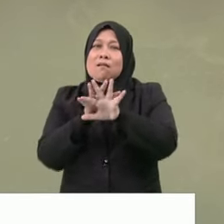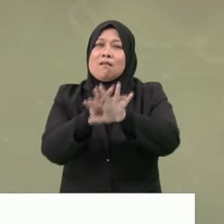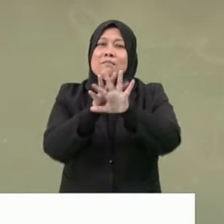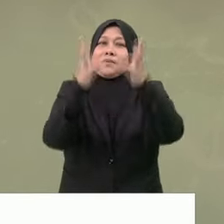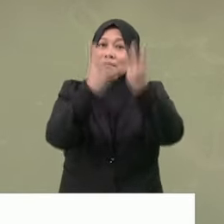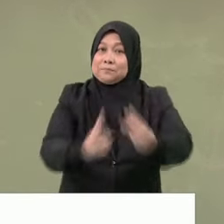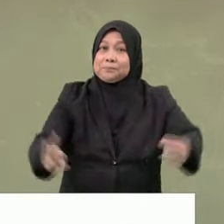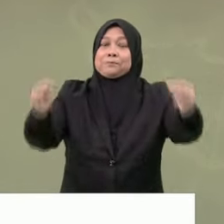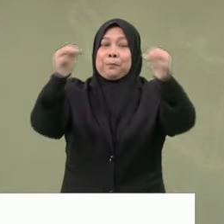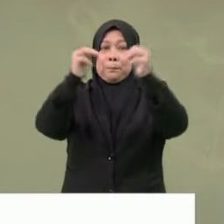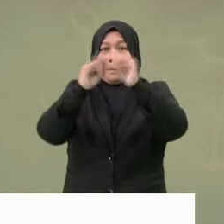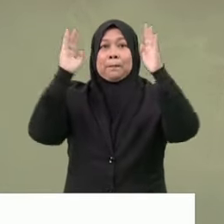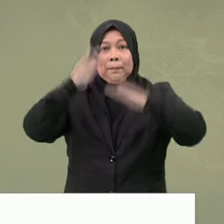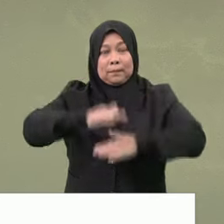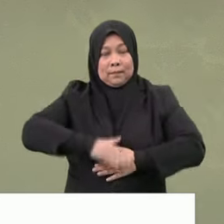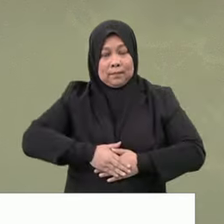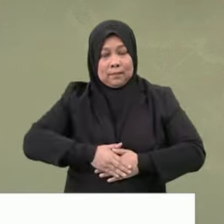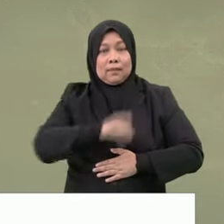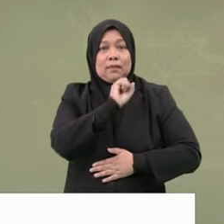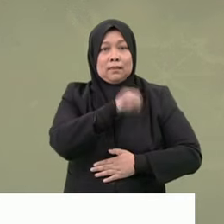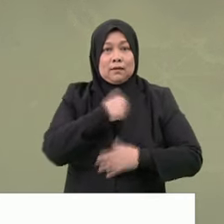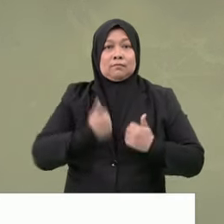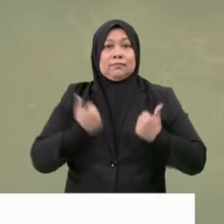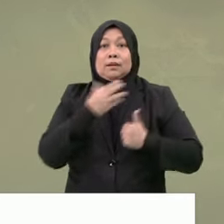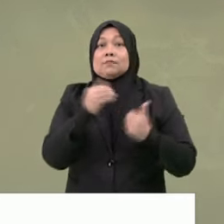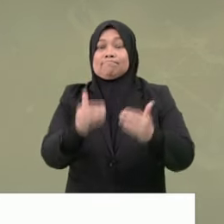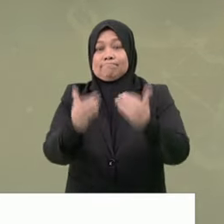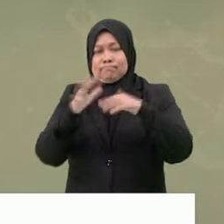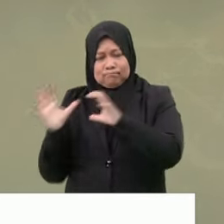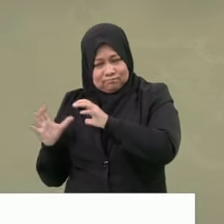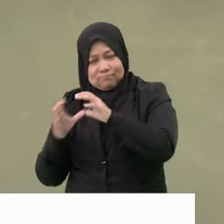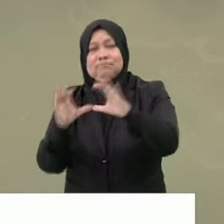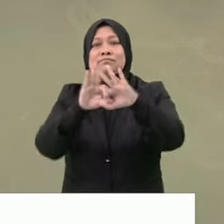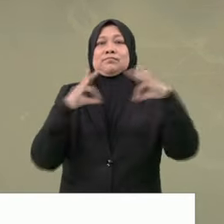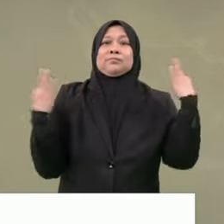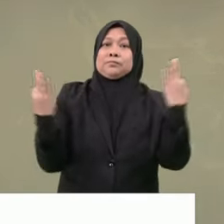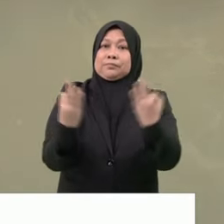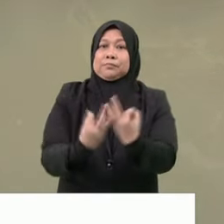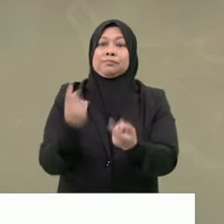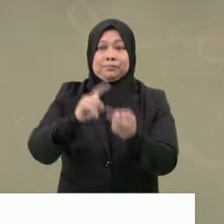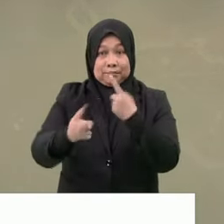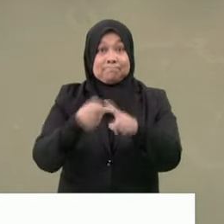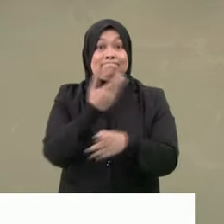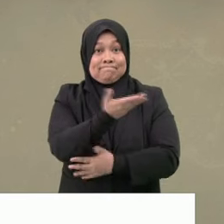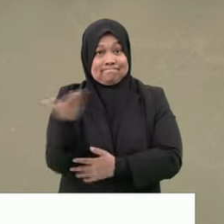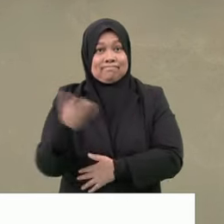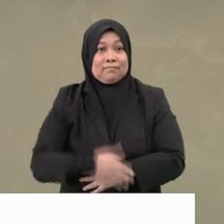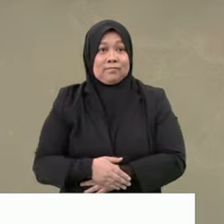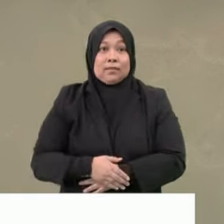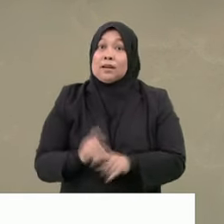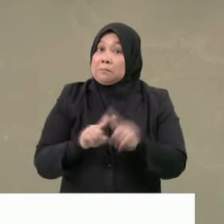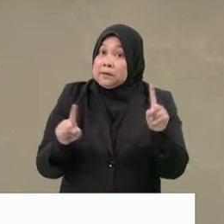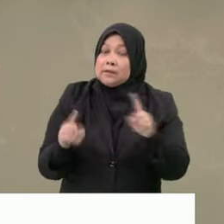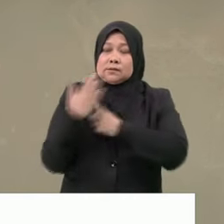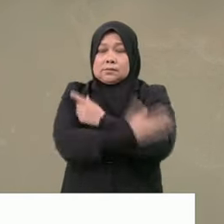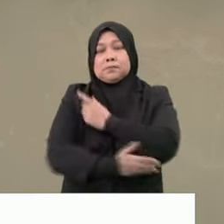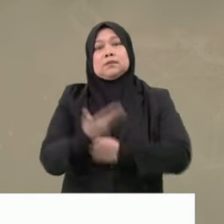masjid bagi menunaikan solat sunat Aila Fitri dan seterusnya berkumpul bersama ahli keluarga dan sahabat handai. Di